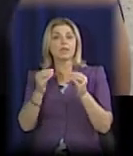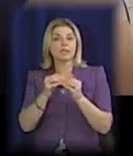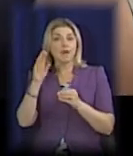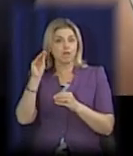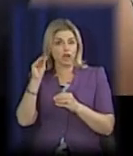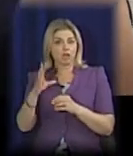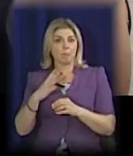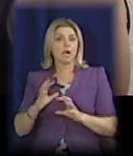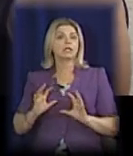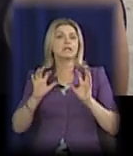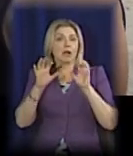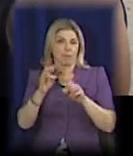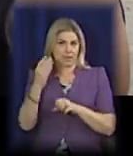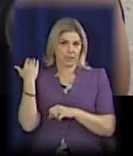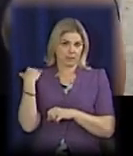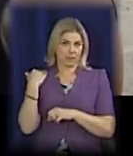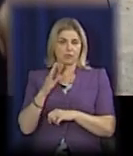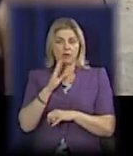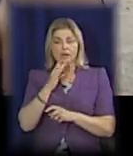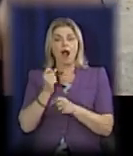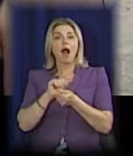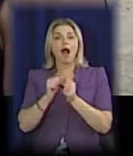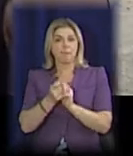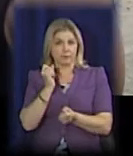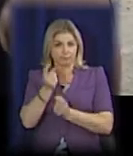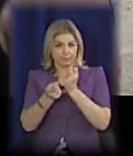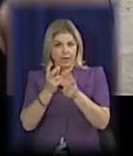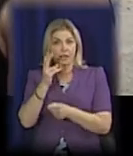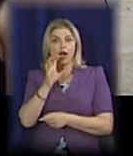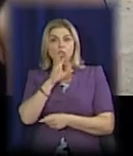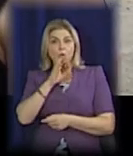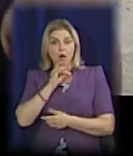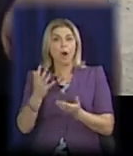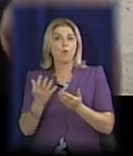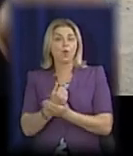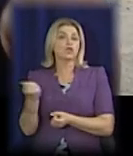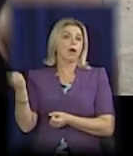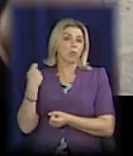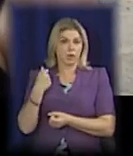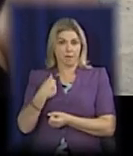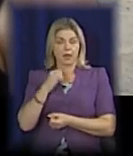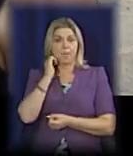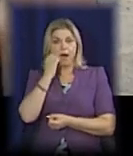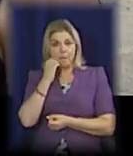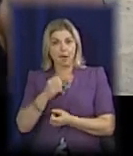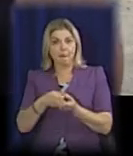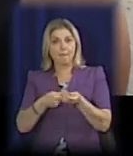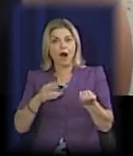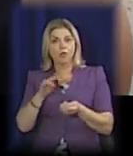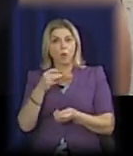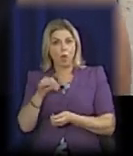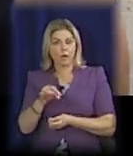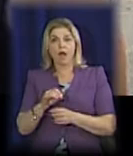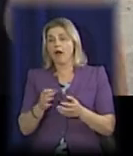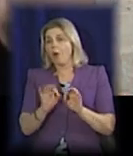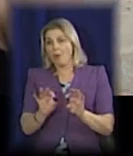стрибнула мені на спину. Я відбивалася камінням від цієї собаки, за що отримала ще від бабусі палкою по спині. Тобто, якби, коментарів